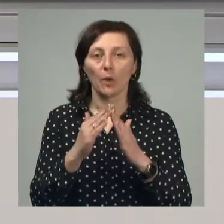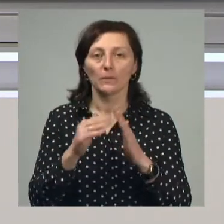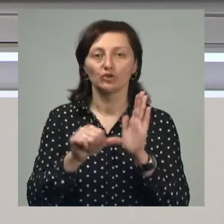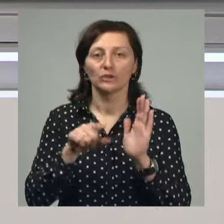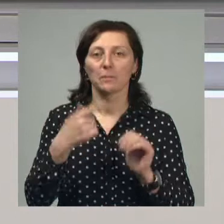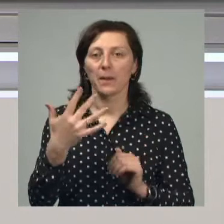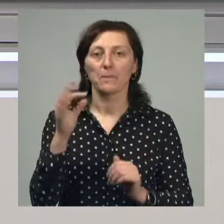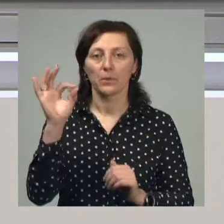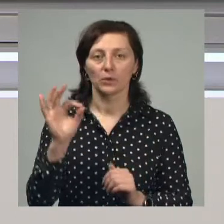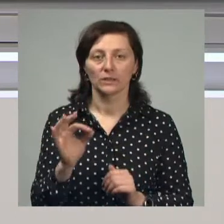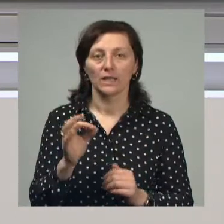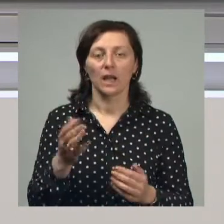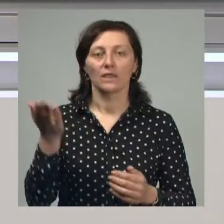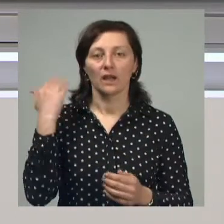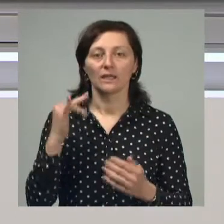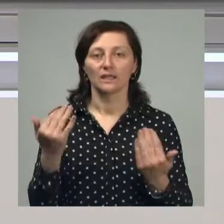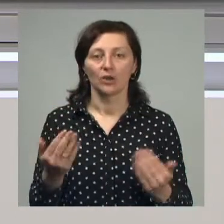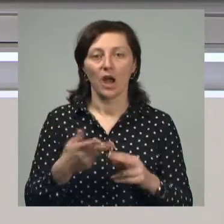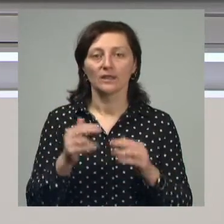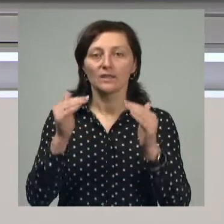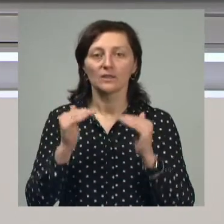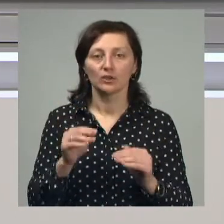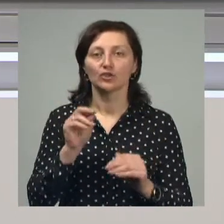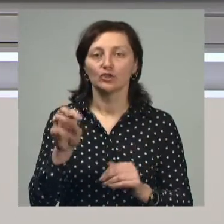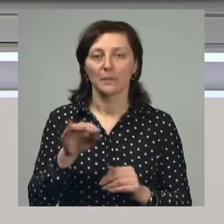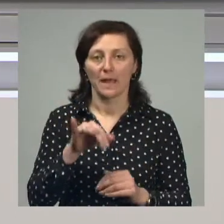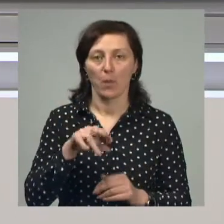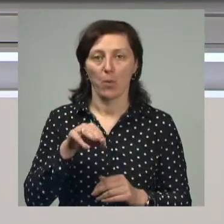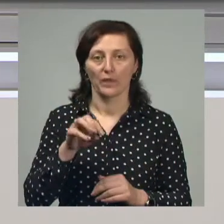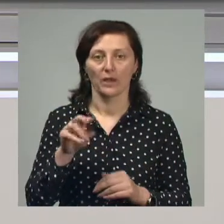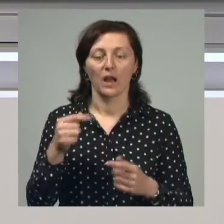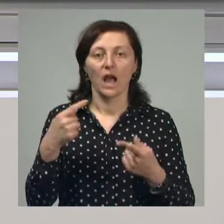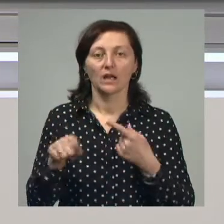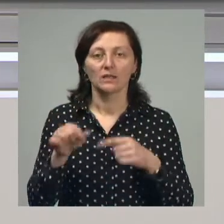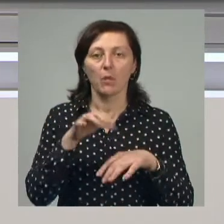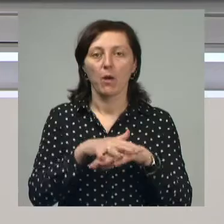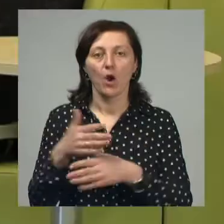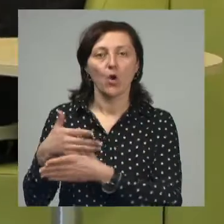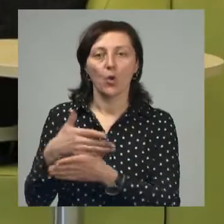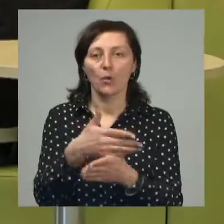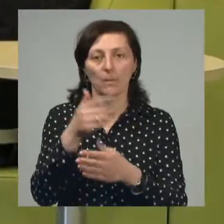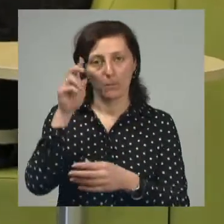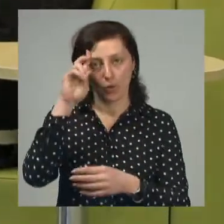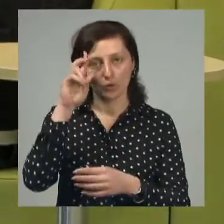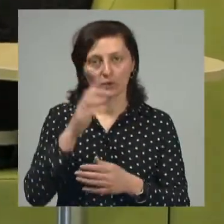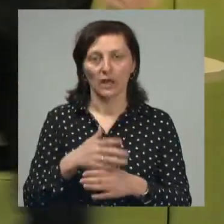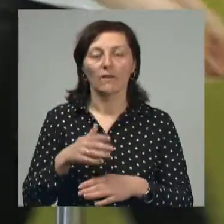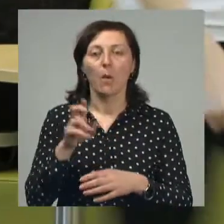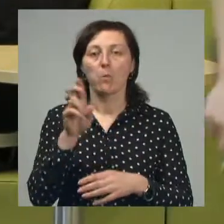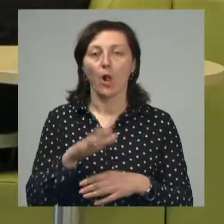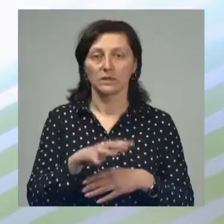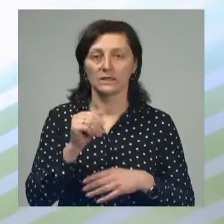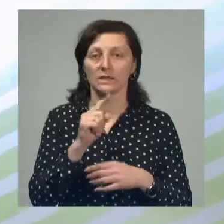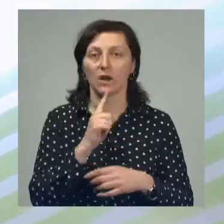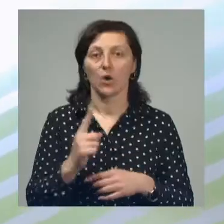тогда и теперь это ниже чем рыночной ипотечные ставки разницу банком компенсируют государства в ду бородкой области